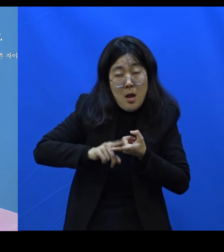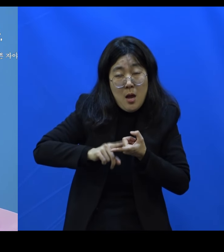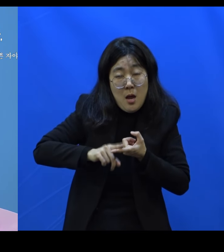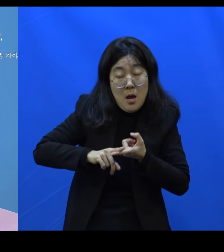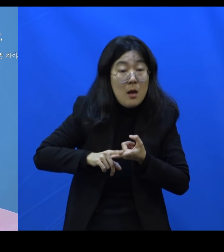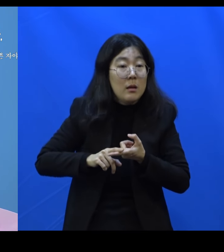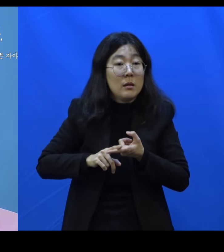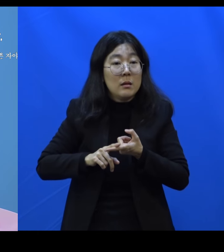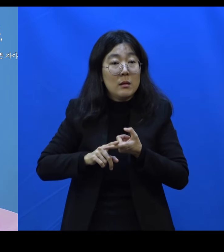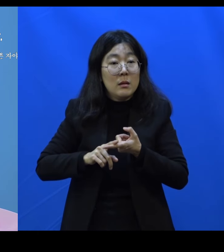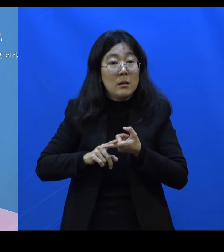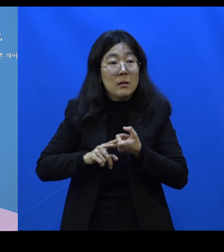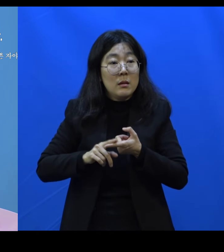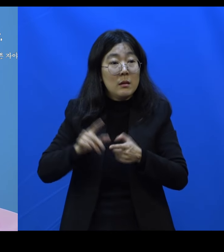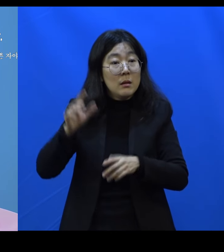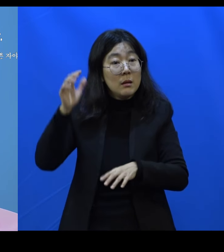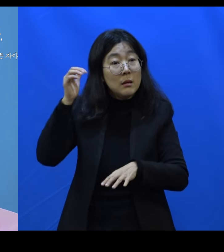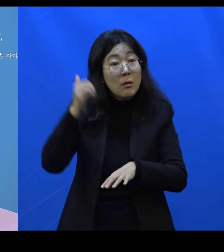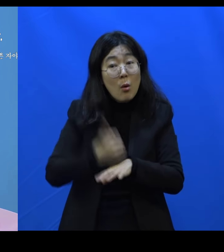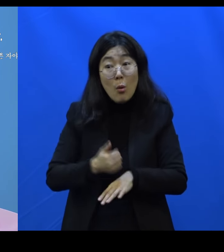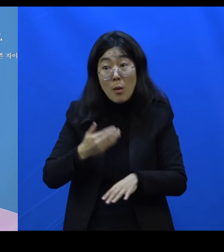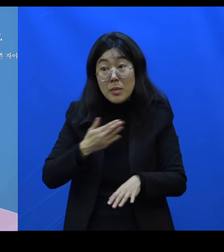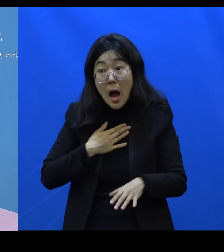결국은 소모전이에요. 거기서는 답이 없어요.